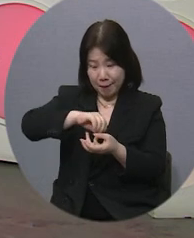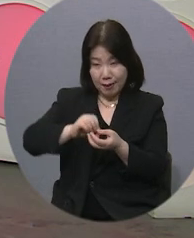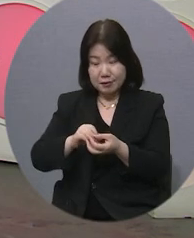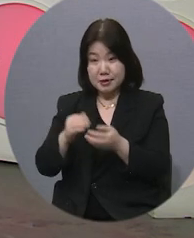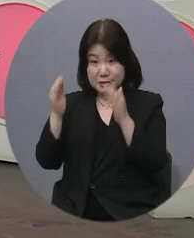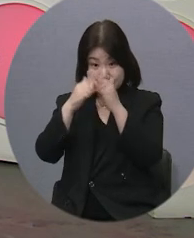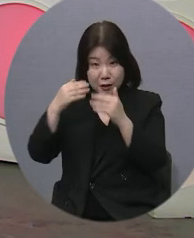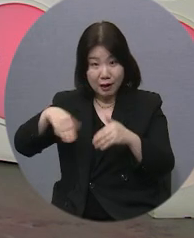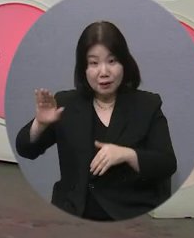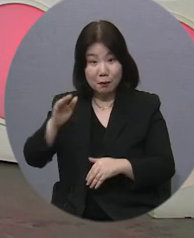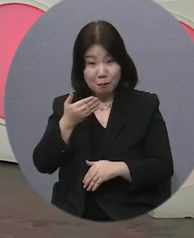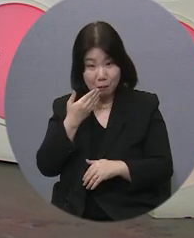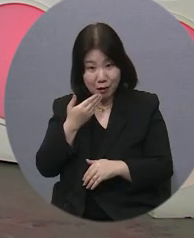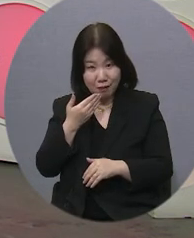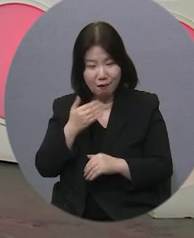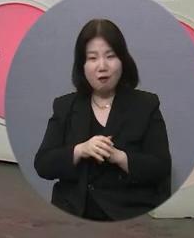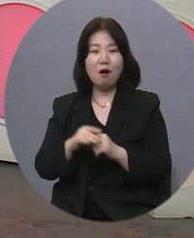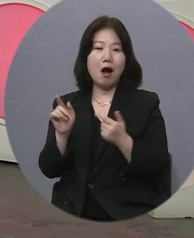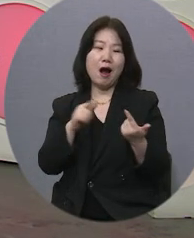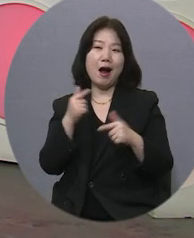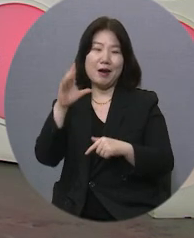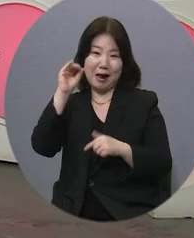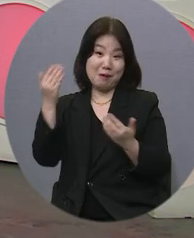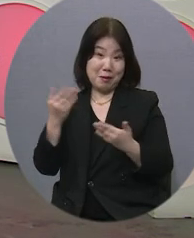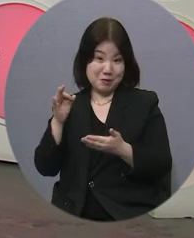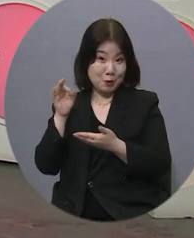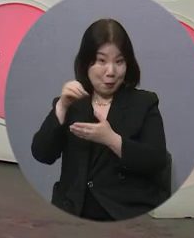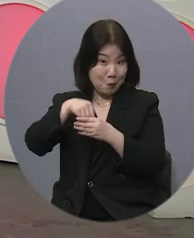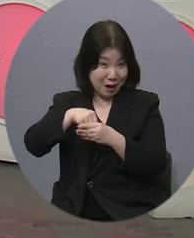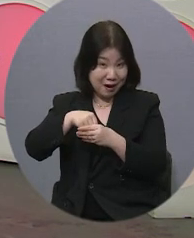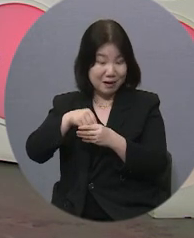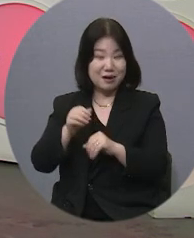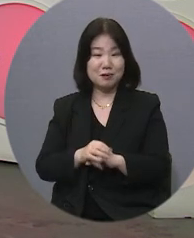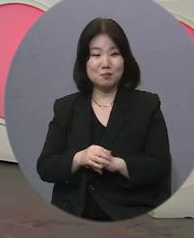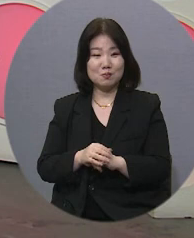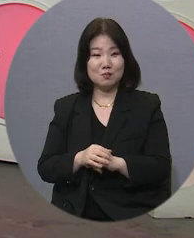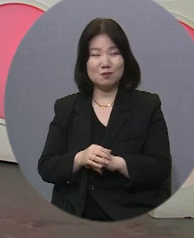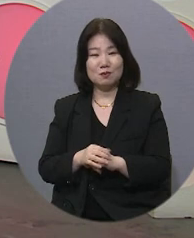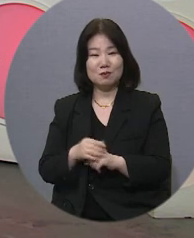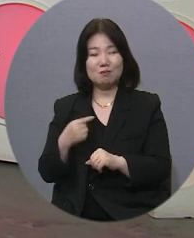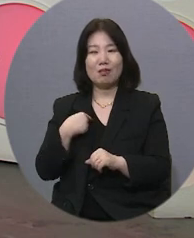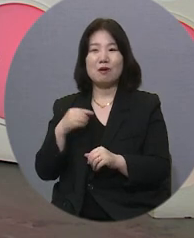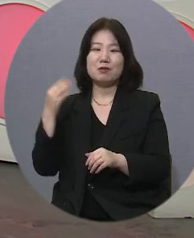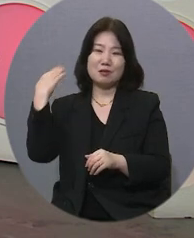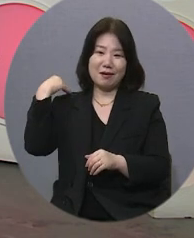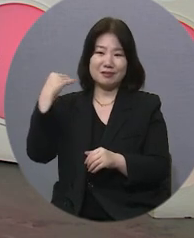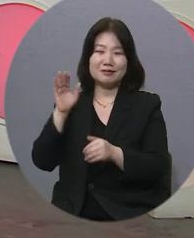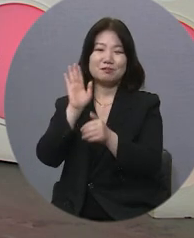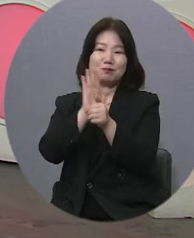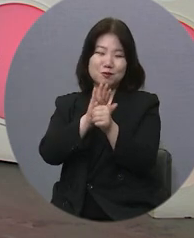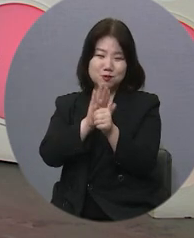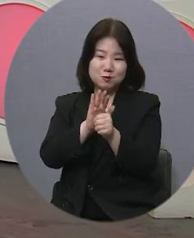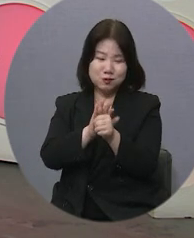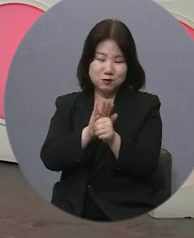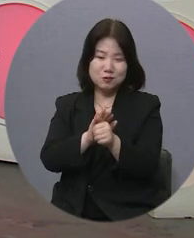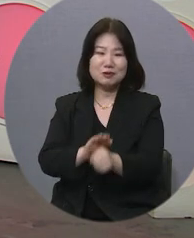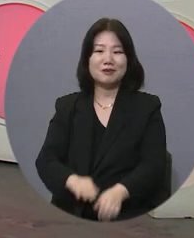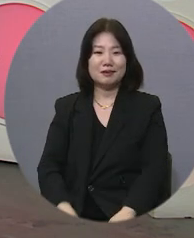가서 먹고 일당도 넣었다 그러시며 저의 등을 토닥거려